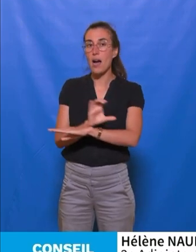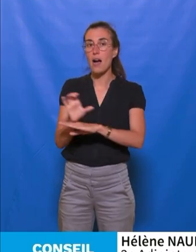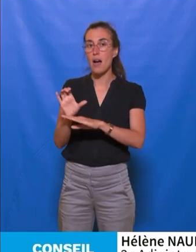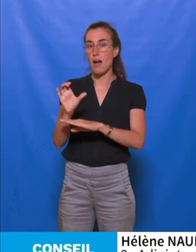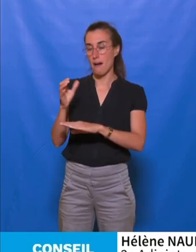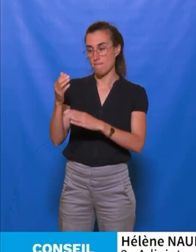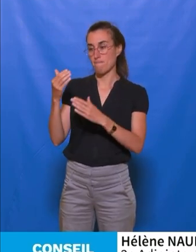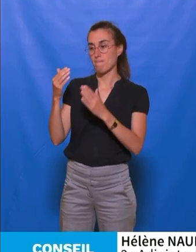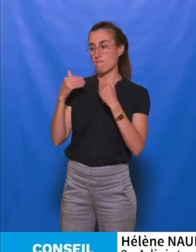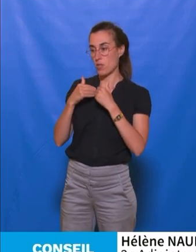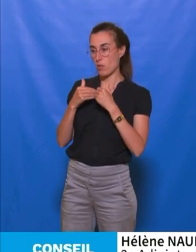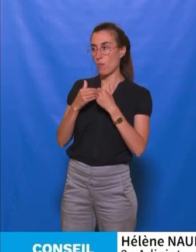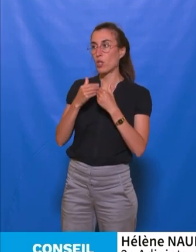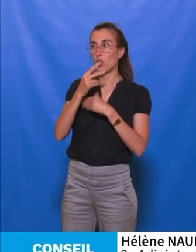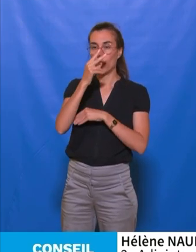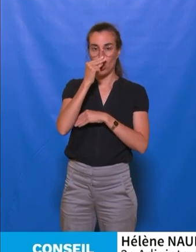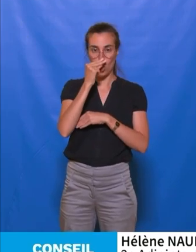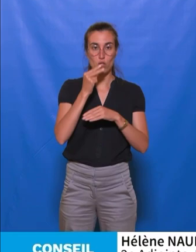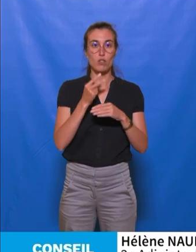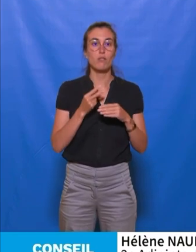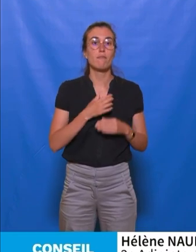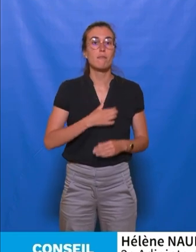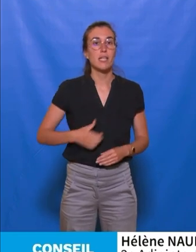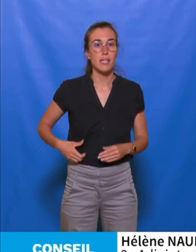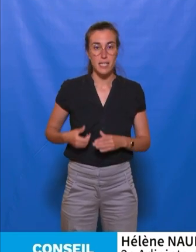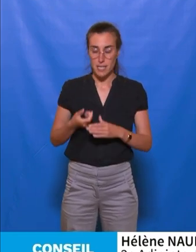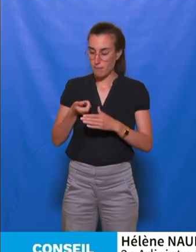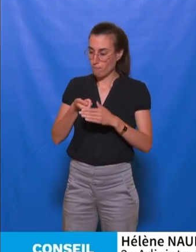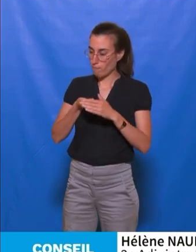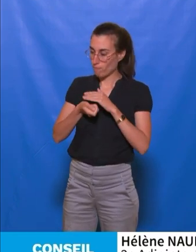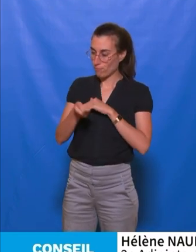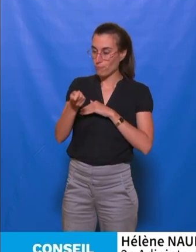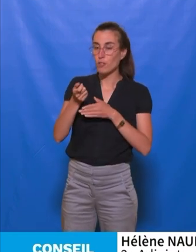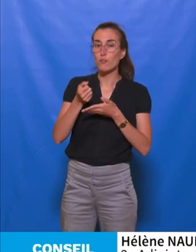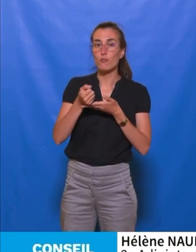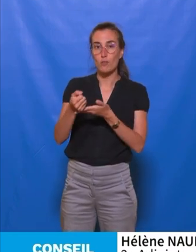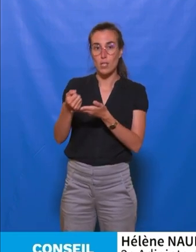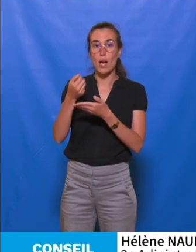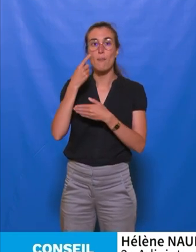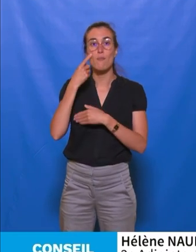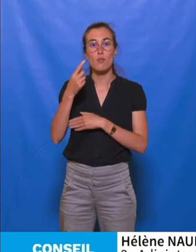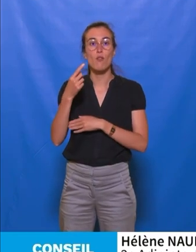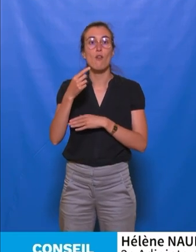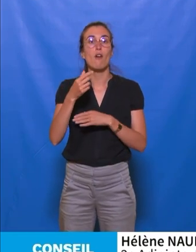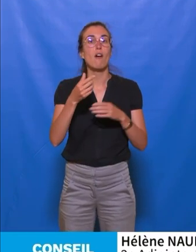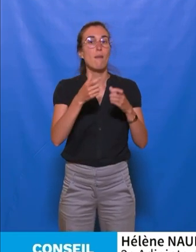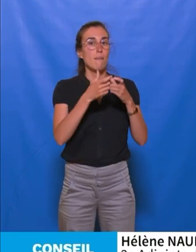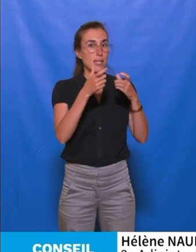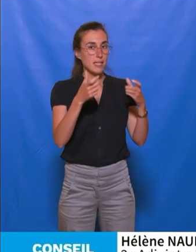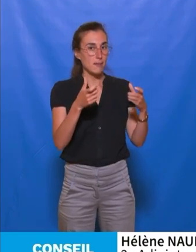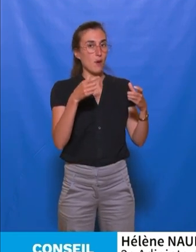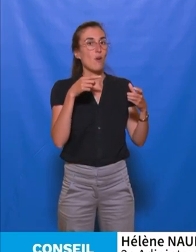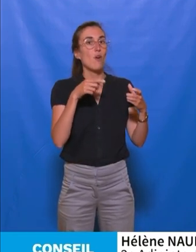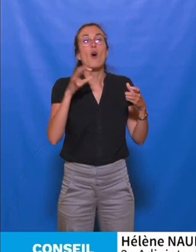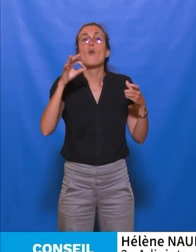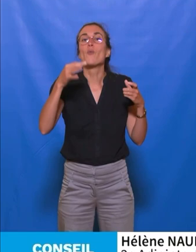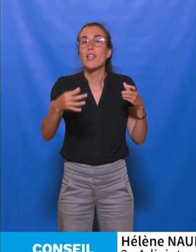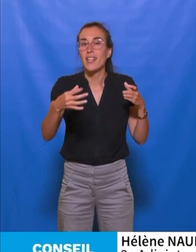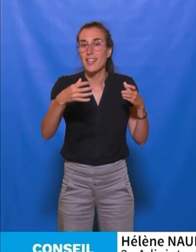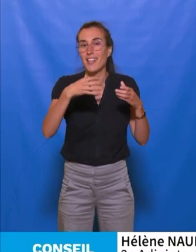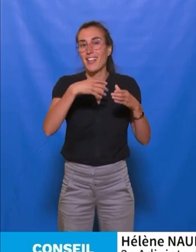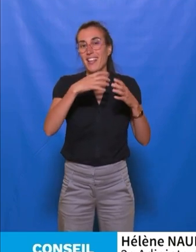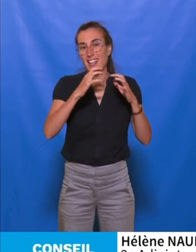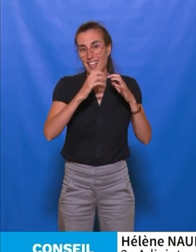pour un soutien en investissement pour réaliser des aménagements du bâti, car il y a une crèche du dehors, mais il y a aussi